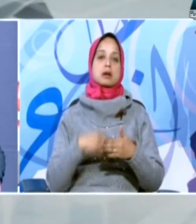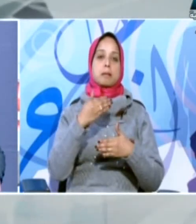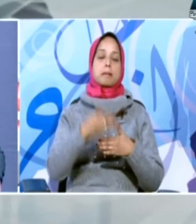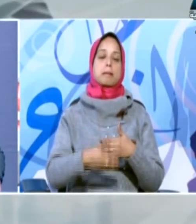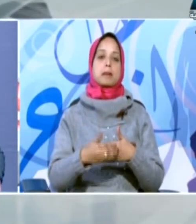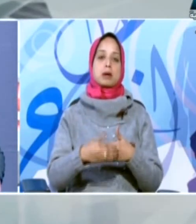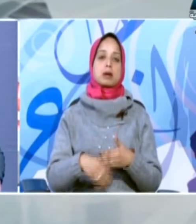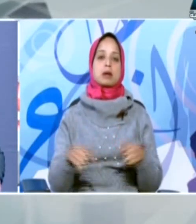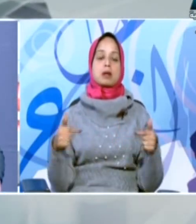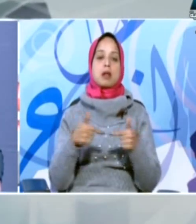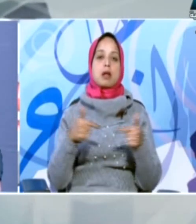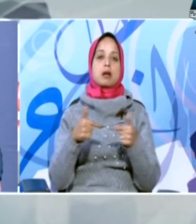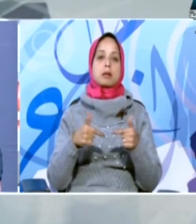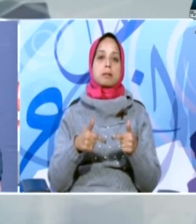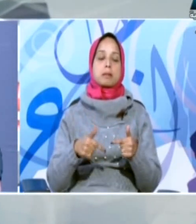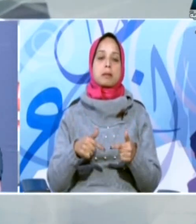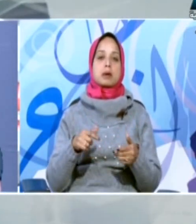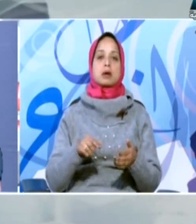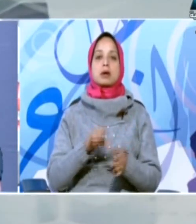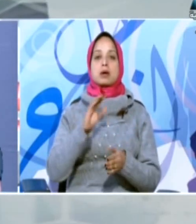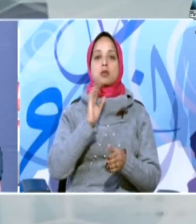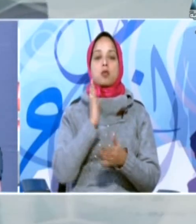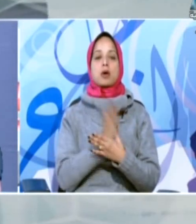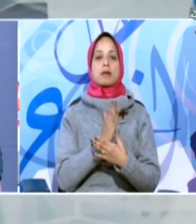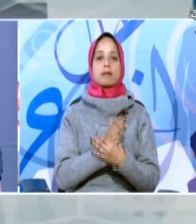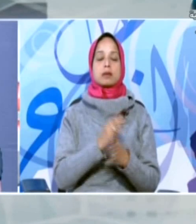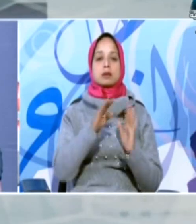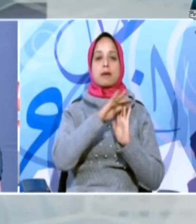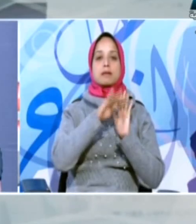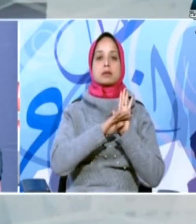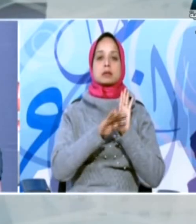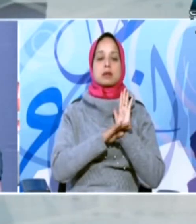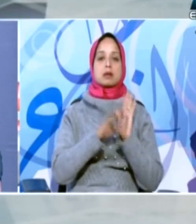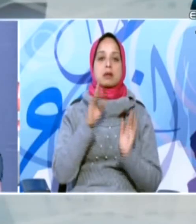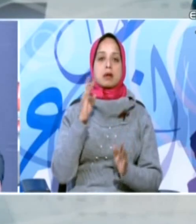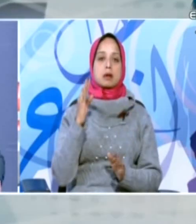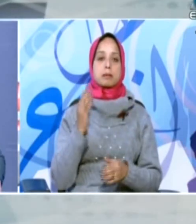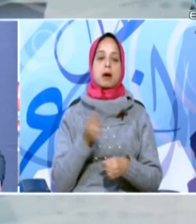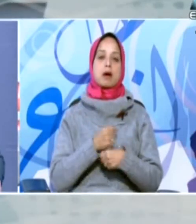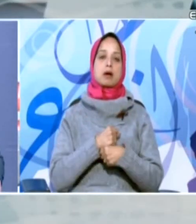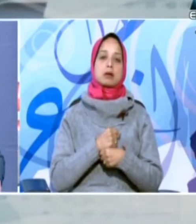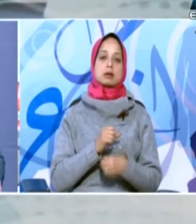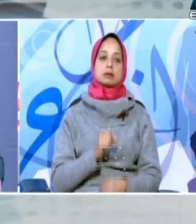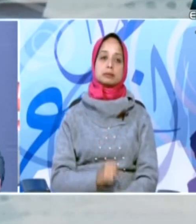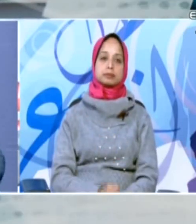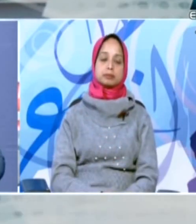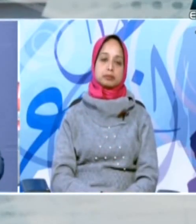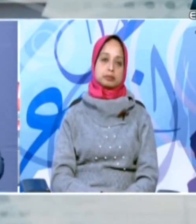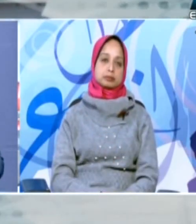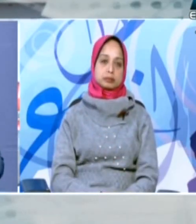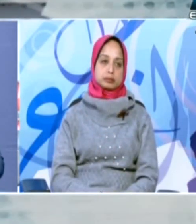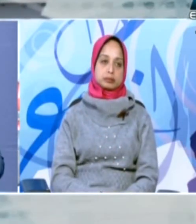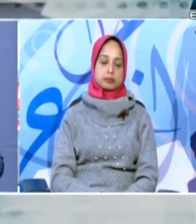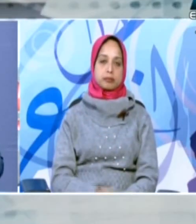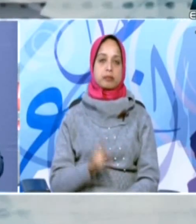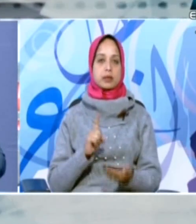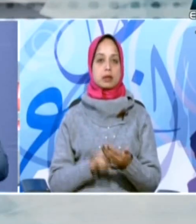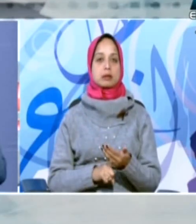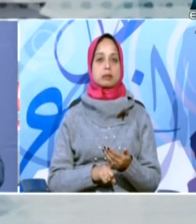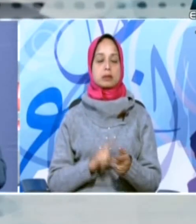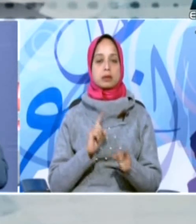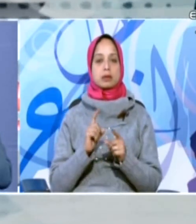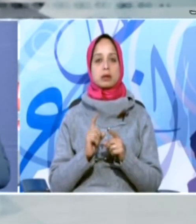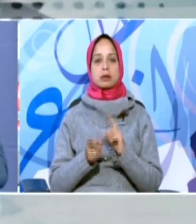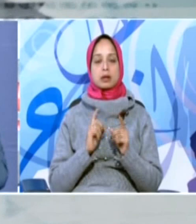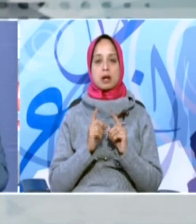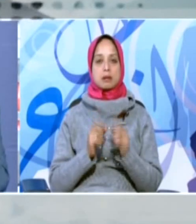الايه؟ الاربعه. طب لما اتعرض الكلام ده هنا، طبعا الموضوع هنا كان موضوع صعب